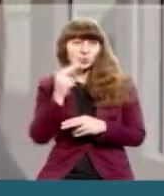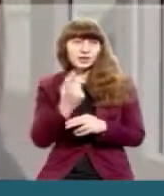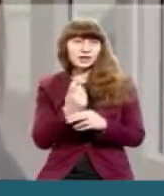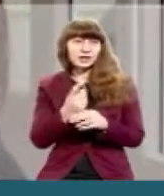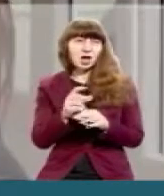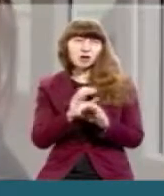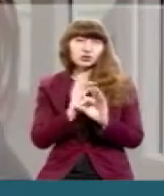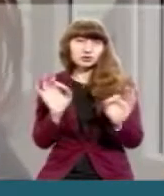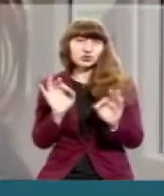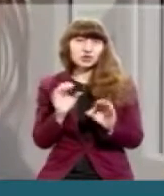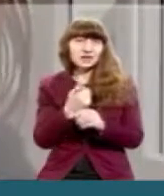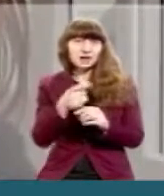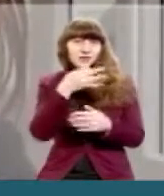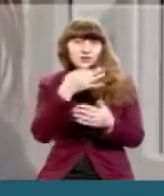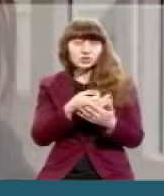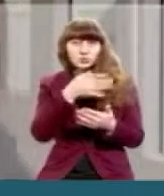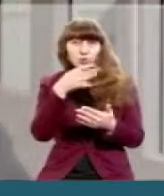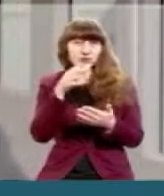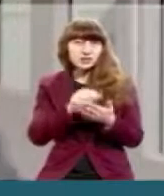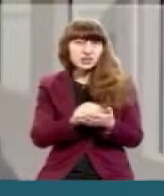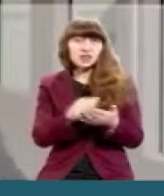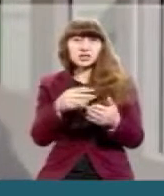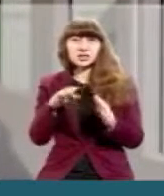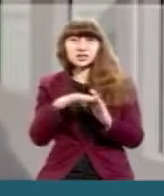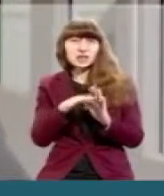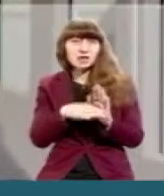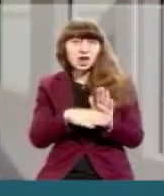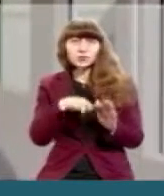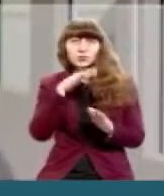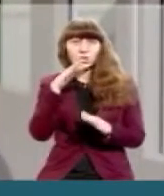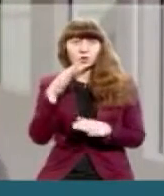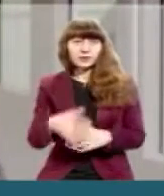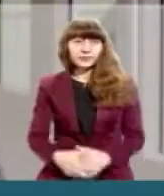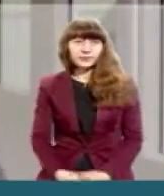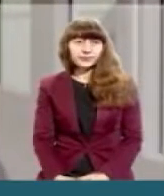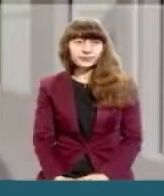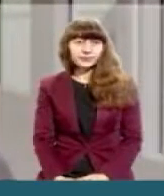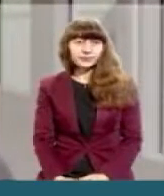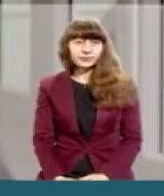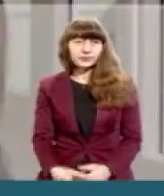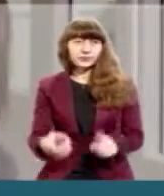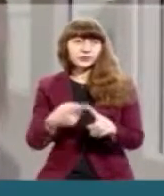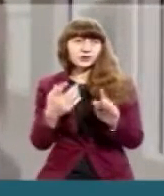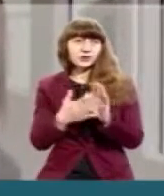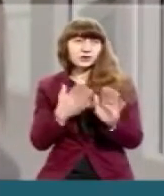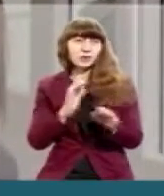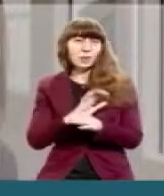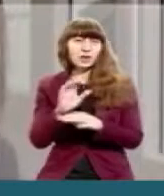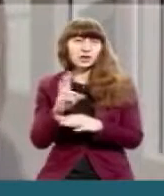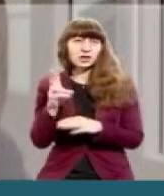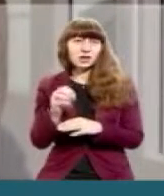ответственно. У нас много занятий, много заданий, миссий. В первую очередь все направлено